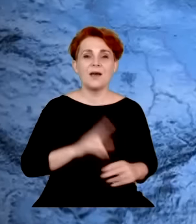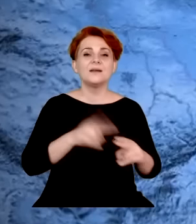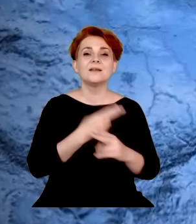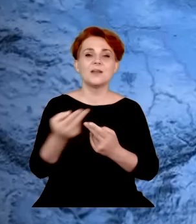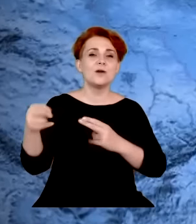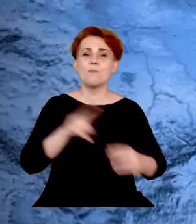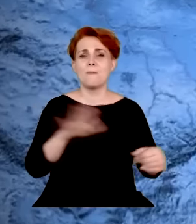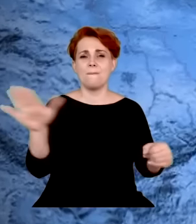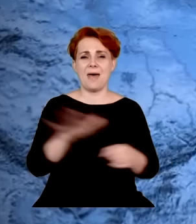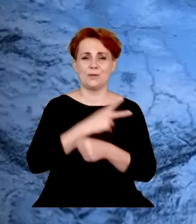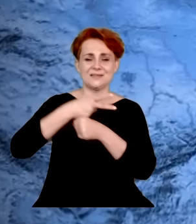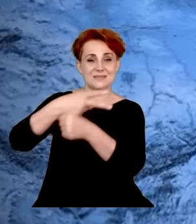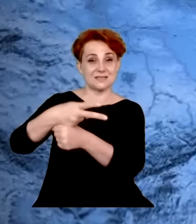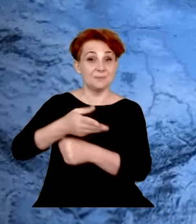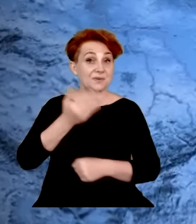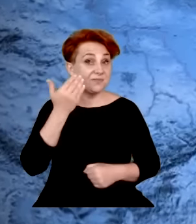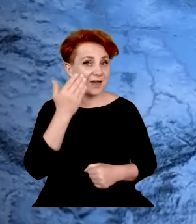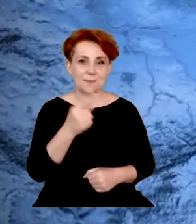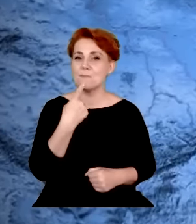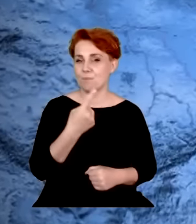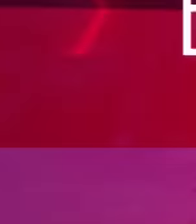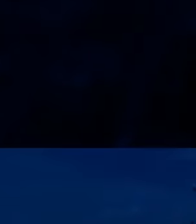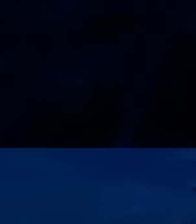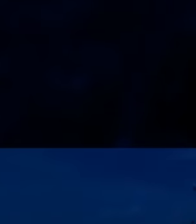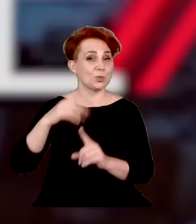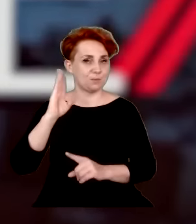słońce? My wiemy i powiemy, ale w plusie.